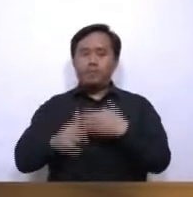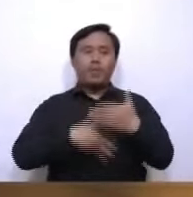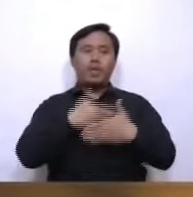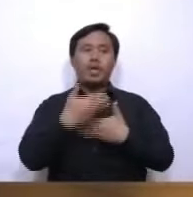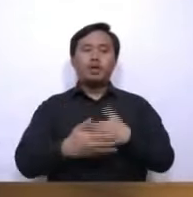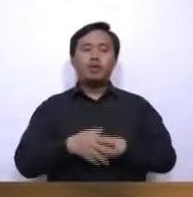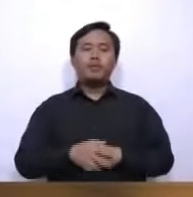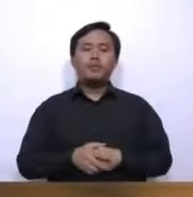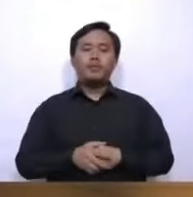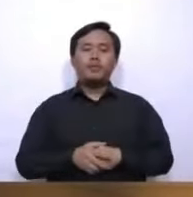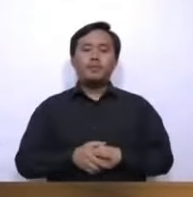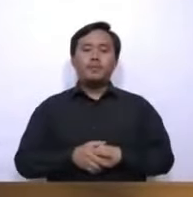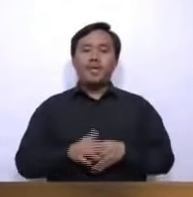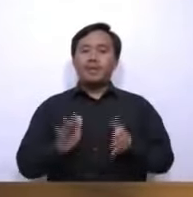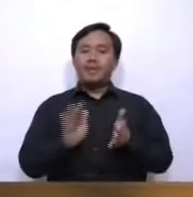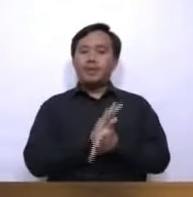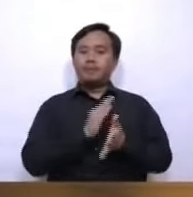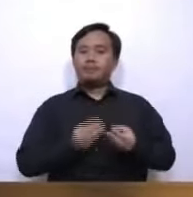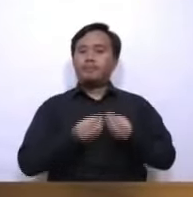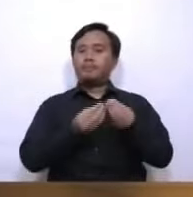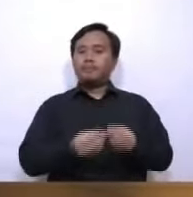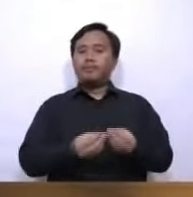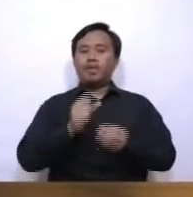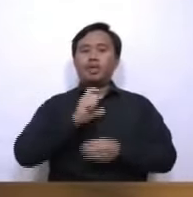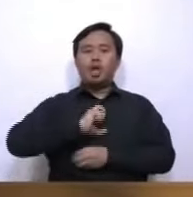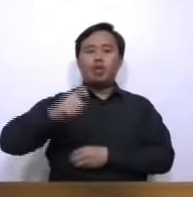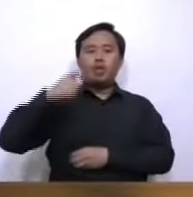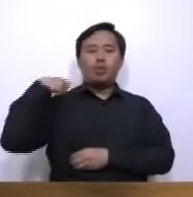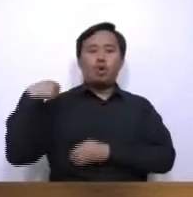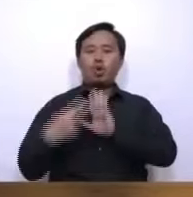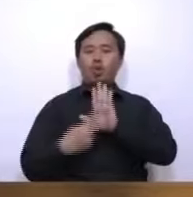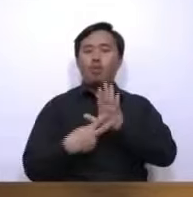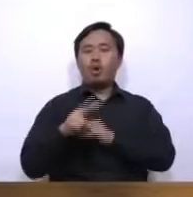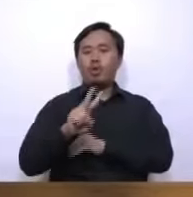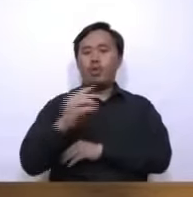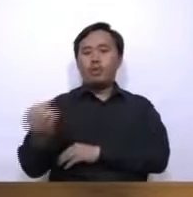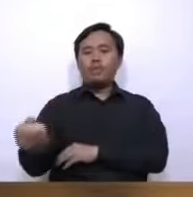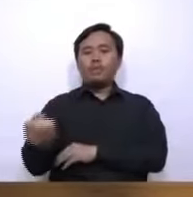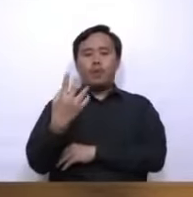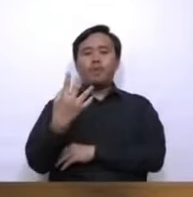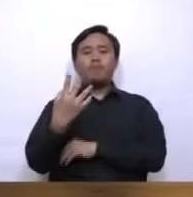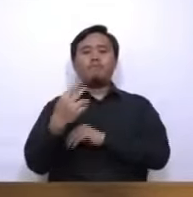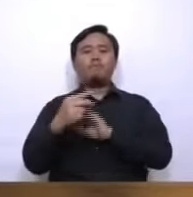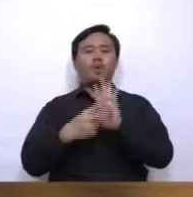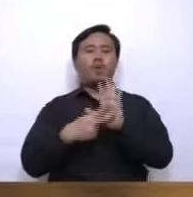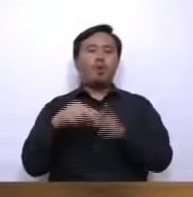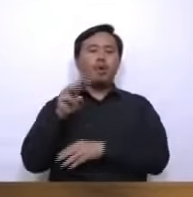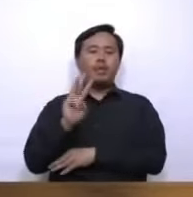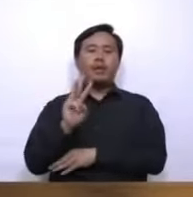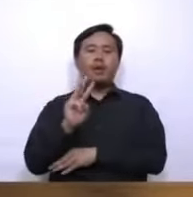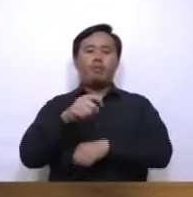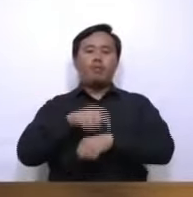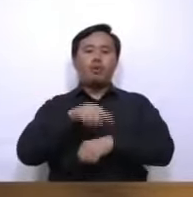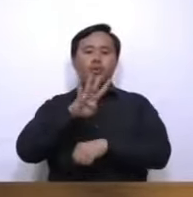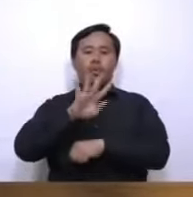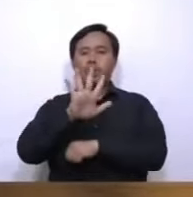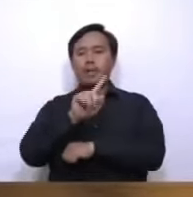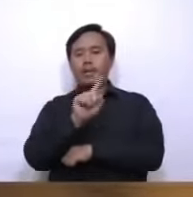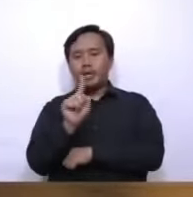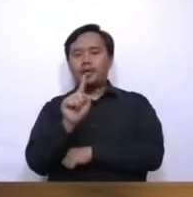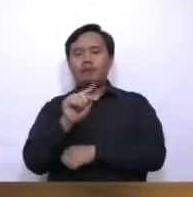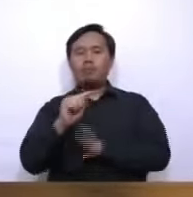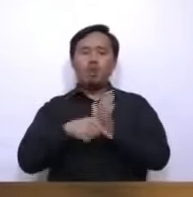Selanjutnya, saya beri kesempatan untuk Cagub nomor urut 2 menanggapi jawaban Cagub nomor urut 3. Waktu Anda 45